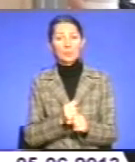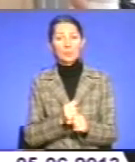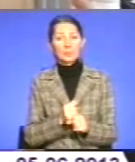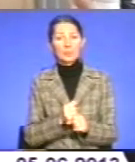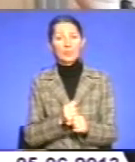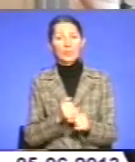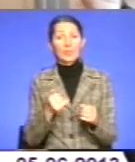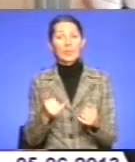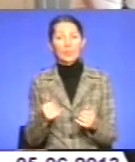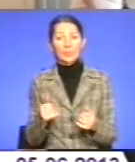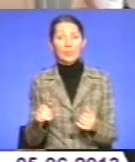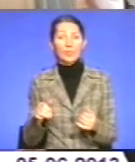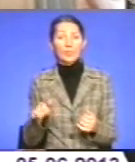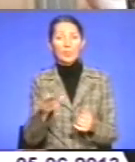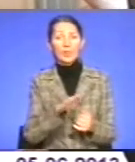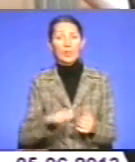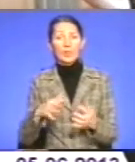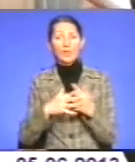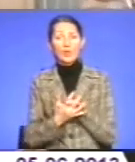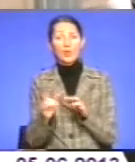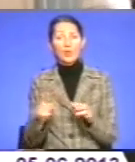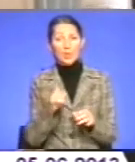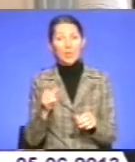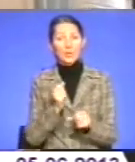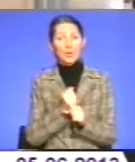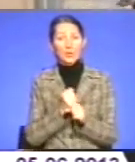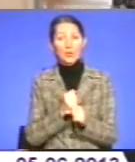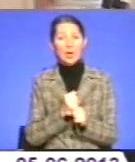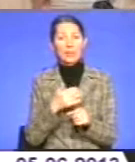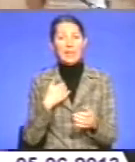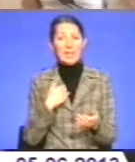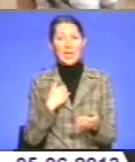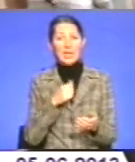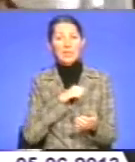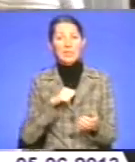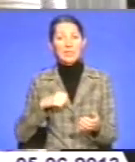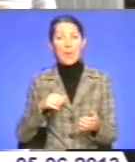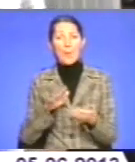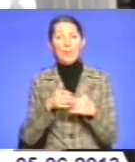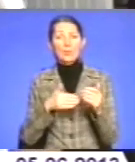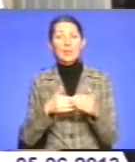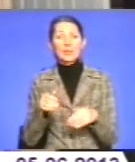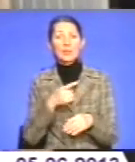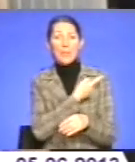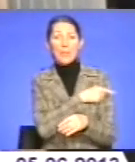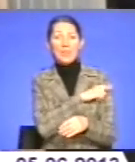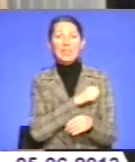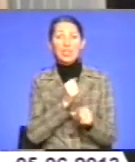на ниві сільського господарства працював. Я сам за спеціальністю медичний